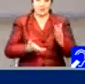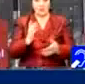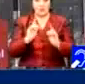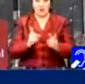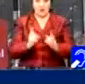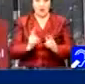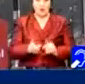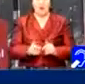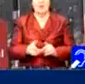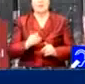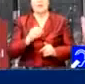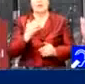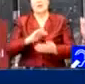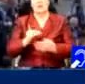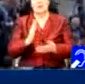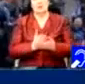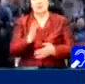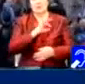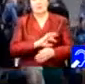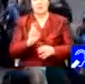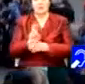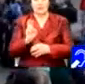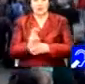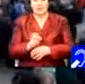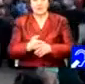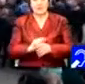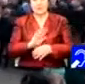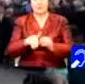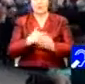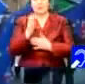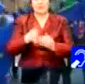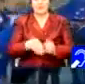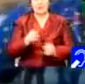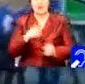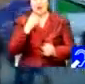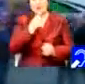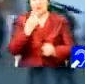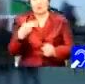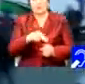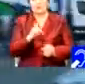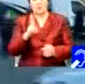acord, cartea de identitate este suficientă pentru a vizita Regatul Unit până la sfârșitul anului 2025.